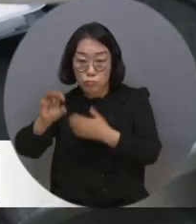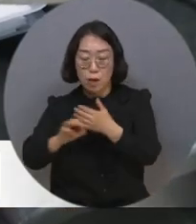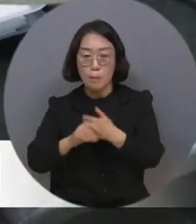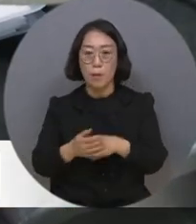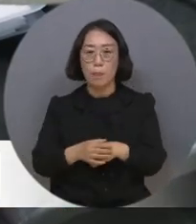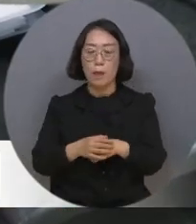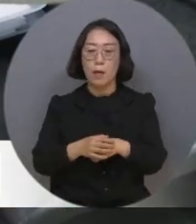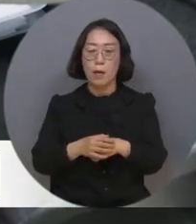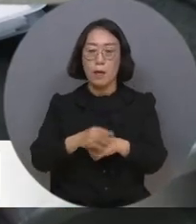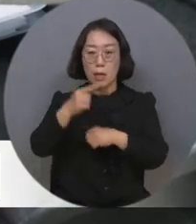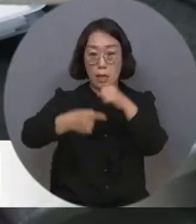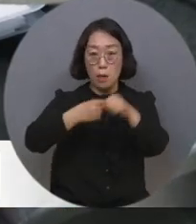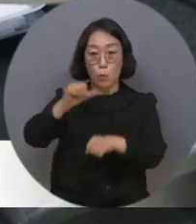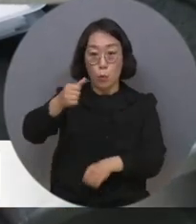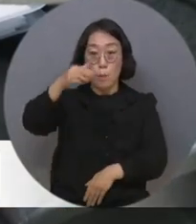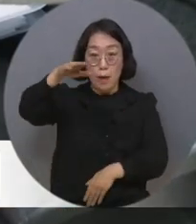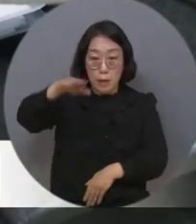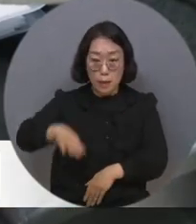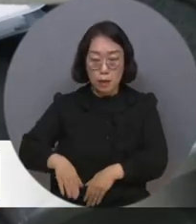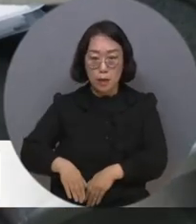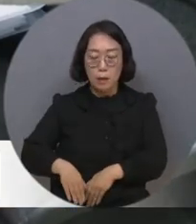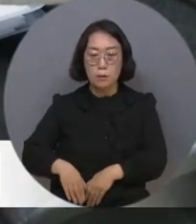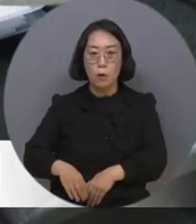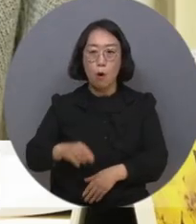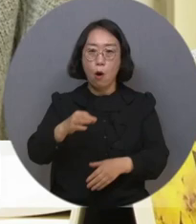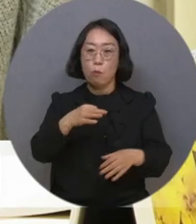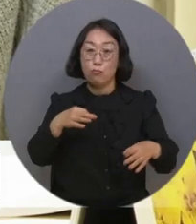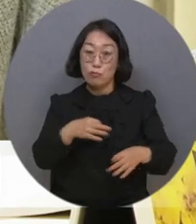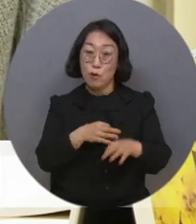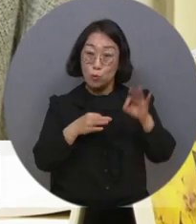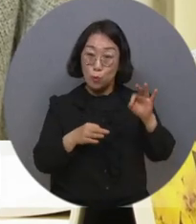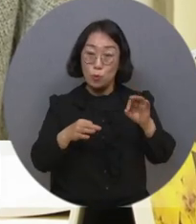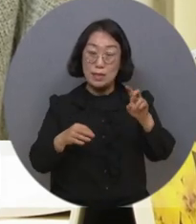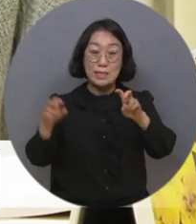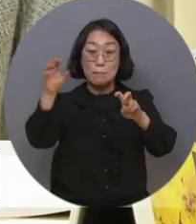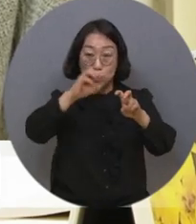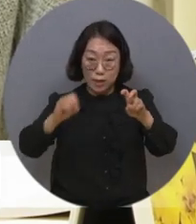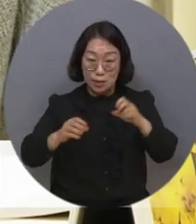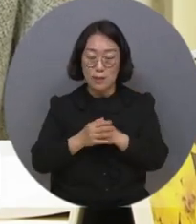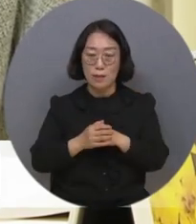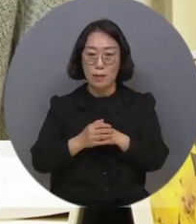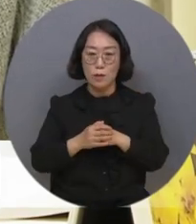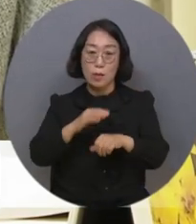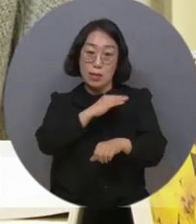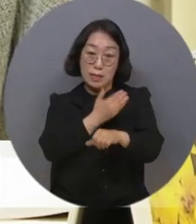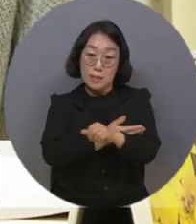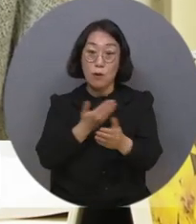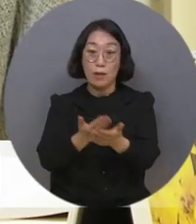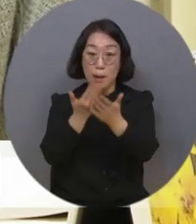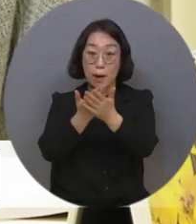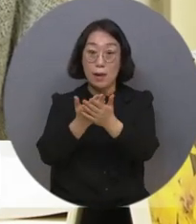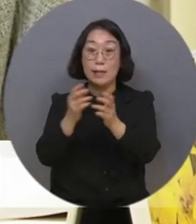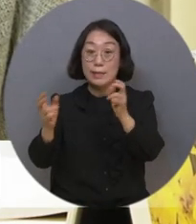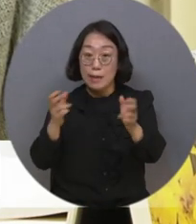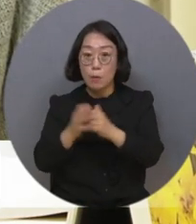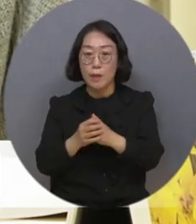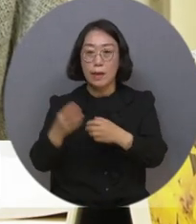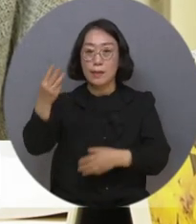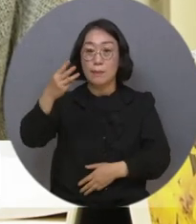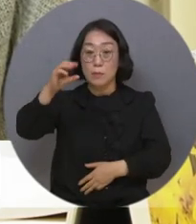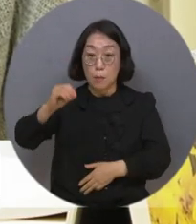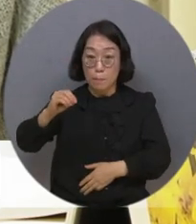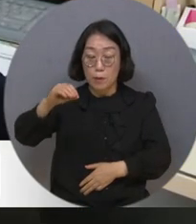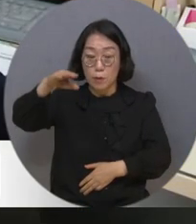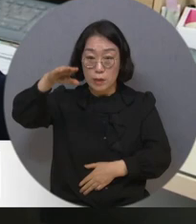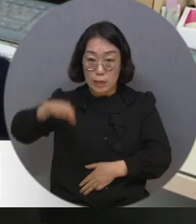연간 500만 원 한도로 부정수급액의 20%, 고용안정, 직업능력개발사업 등의 경우 연간 3천만 원